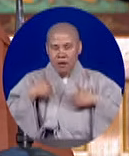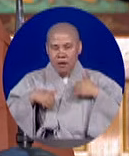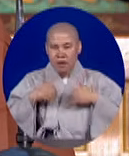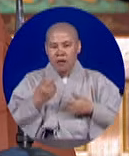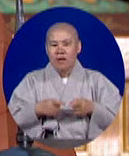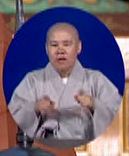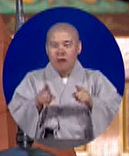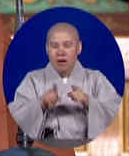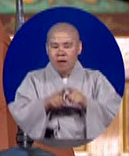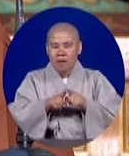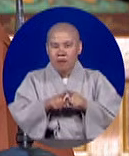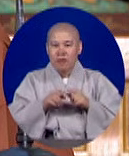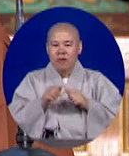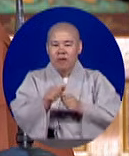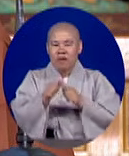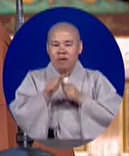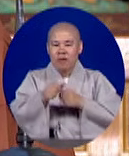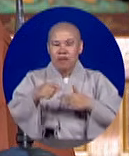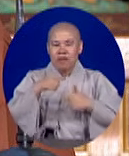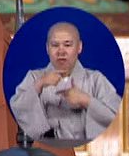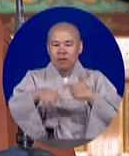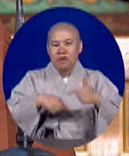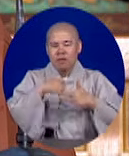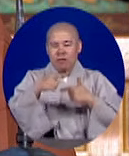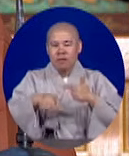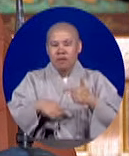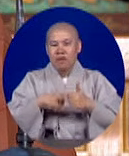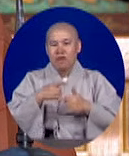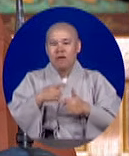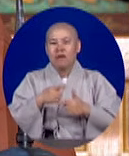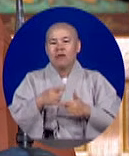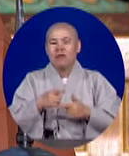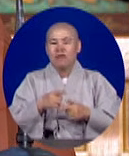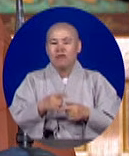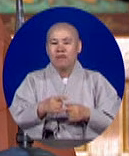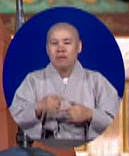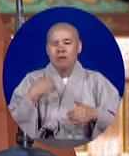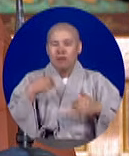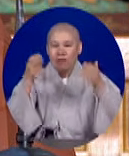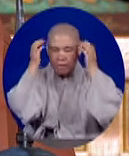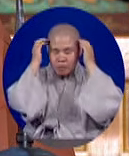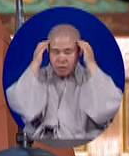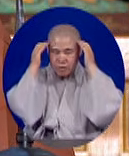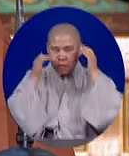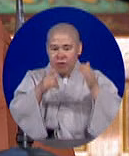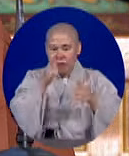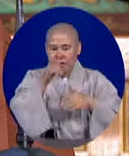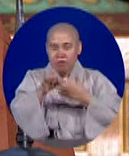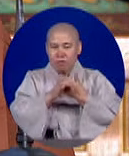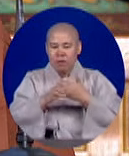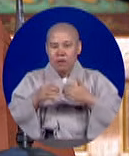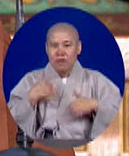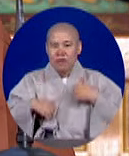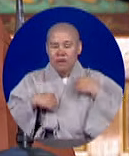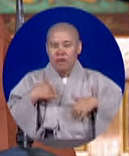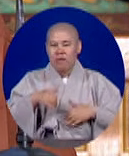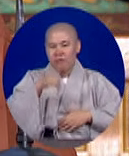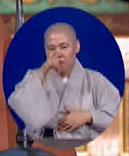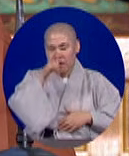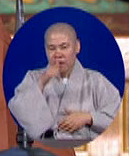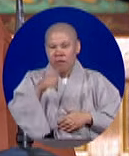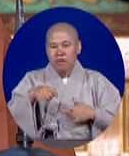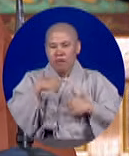때문에 윤회라고 그러거든요. 고통이 오면 또 즐거움이 오고, 즐거움이 오면 고통이 오고,